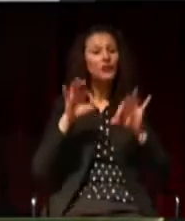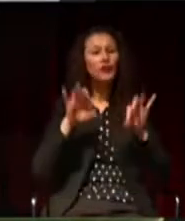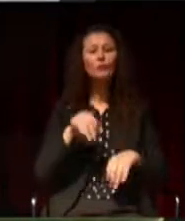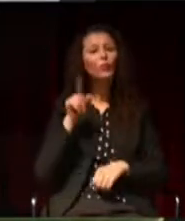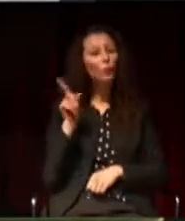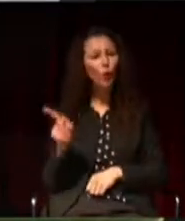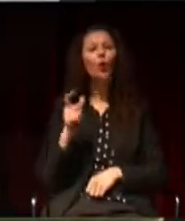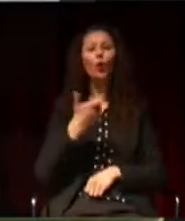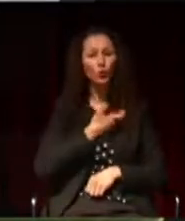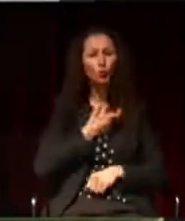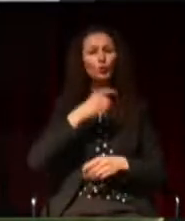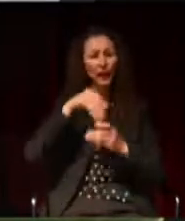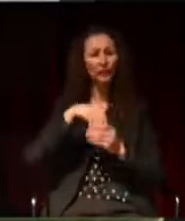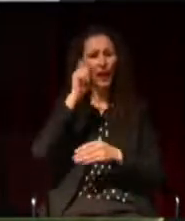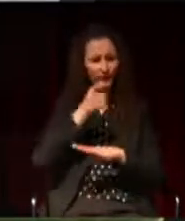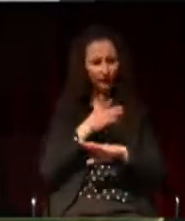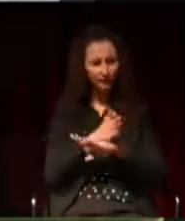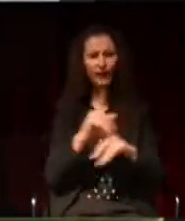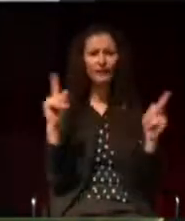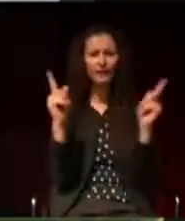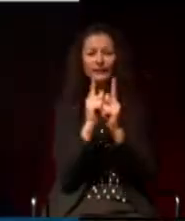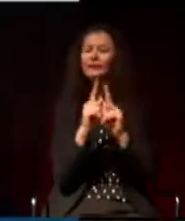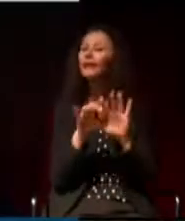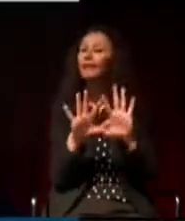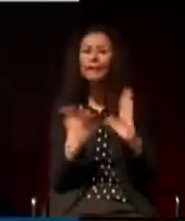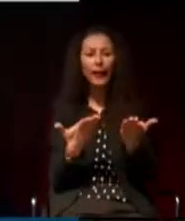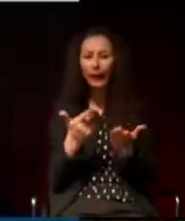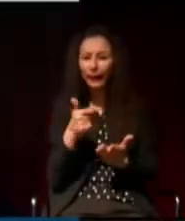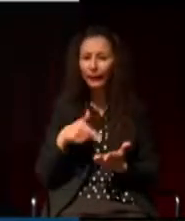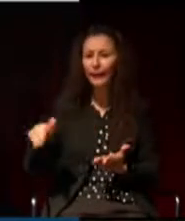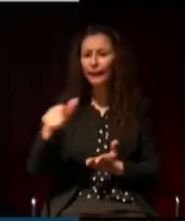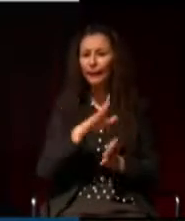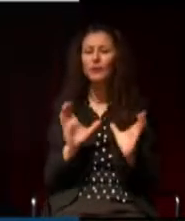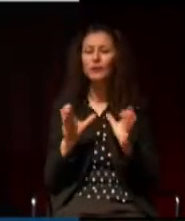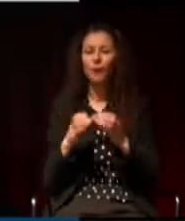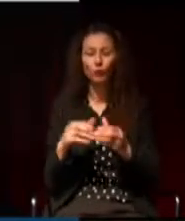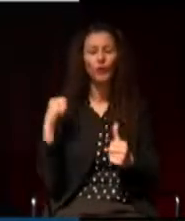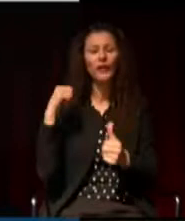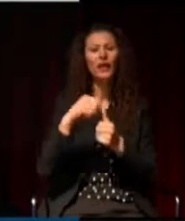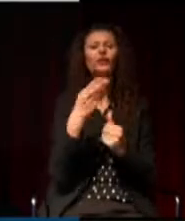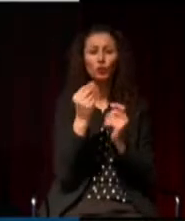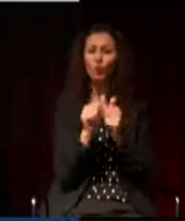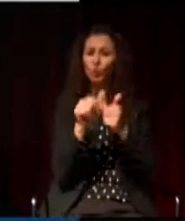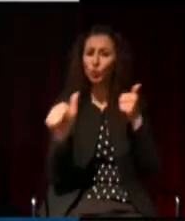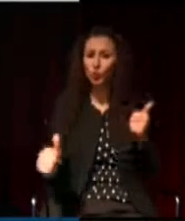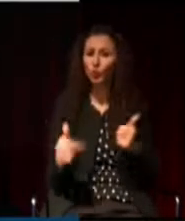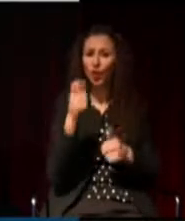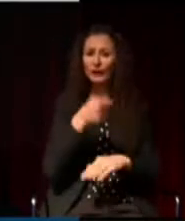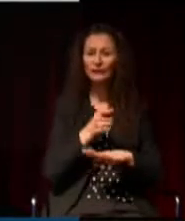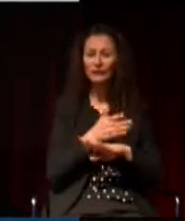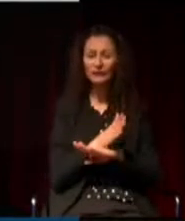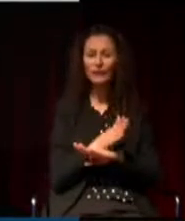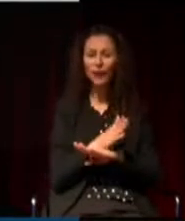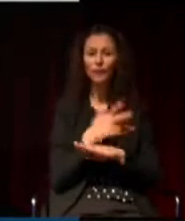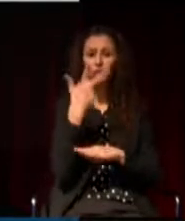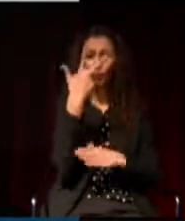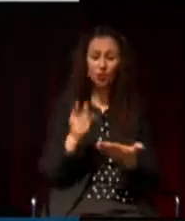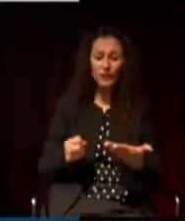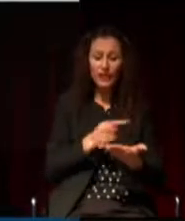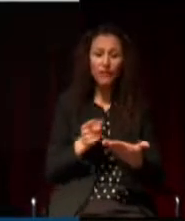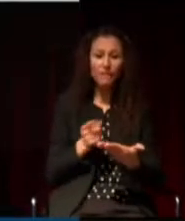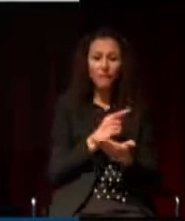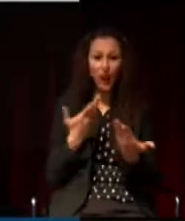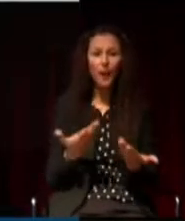Şimdi bu usul ve esaslar kısaca neleri kapsıyor? Yine çok uzun aslında, oldukça 3 sayfalık